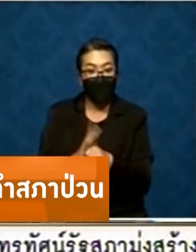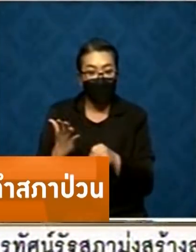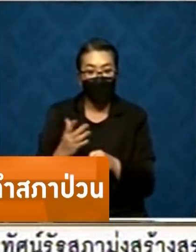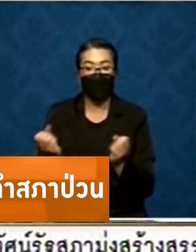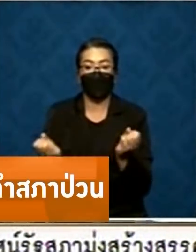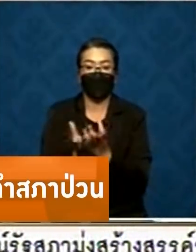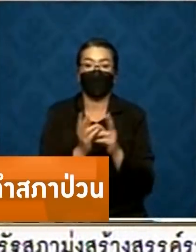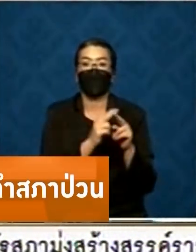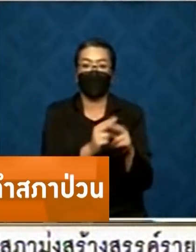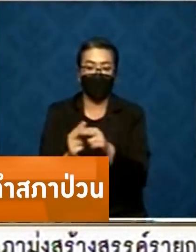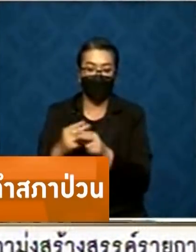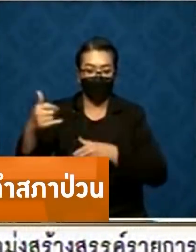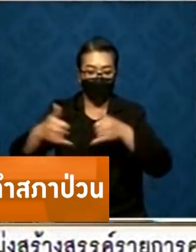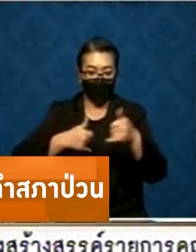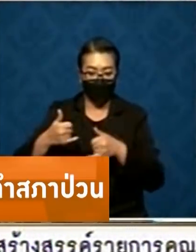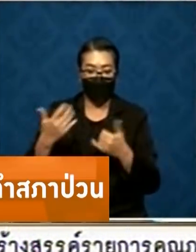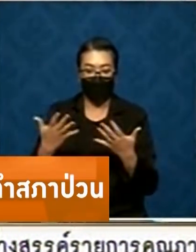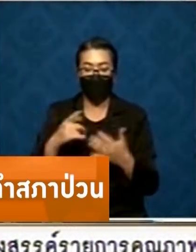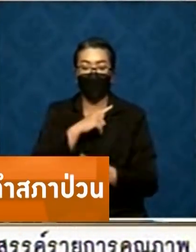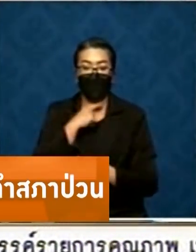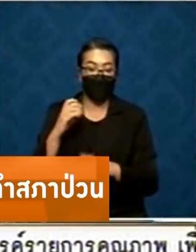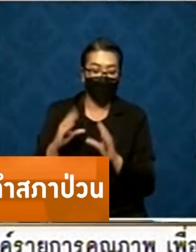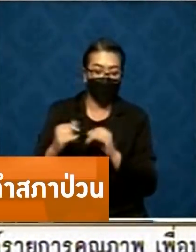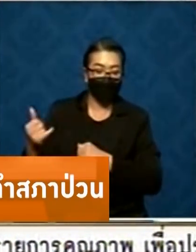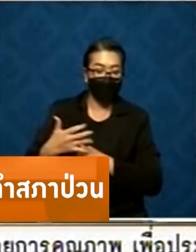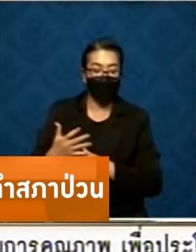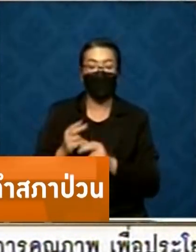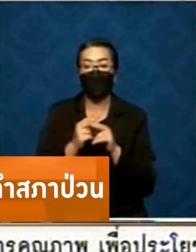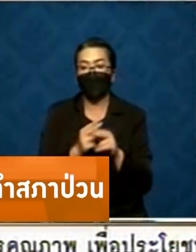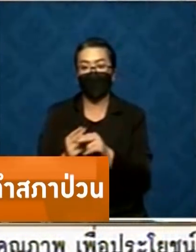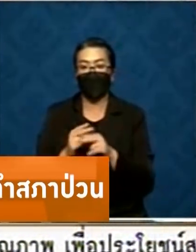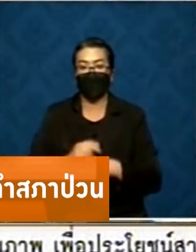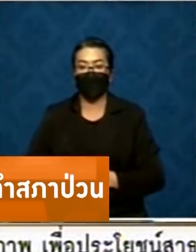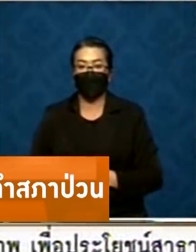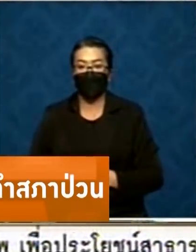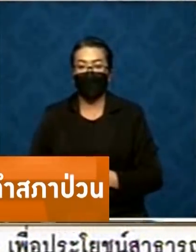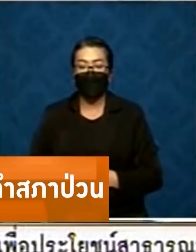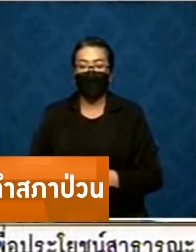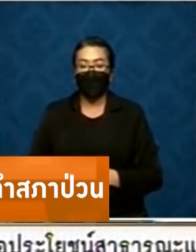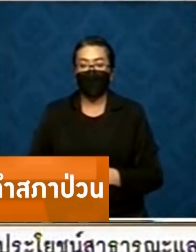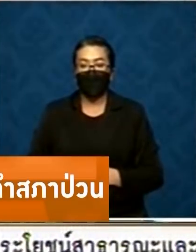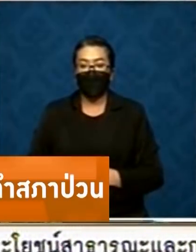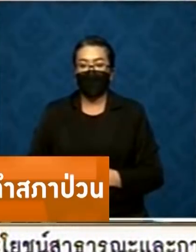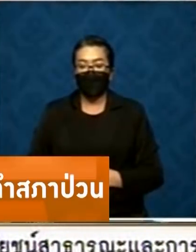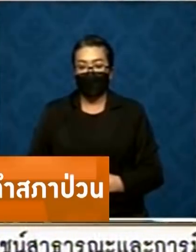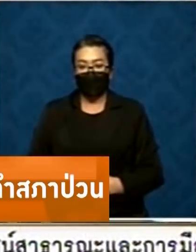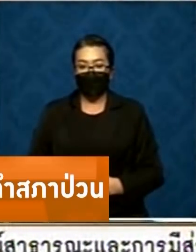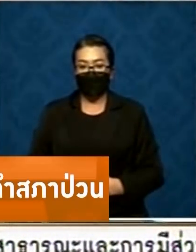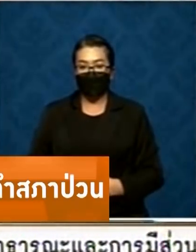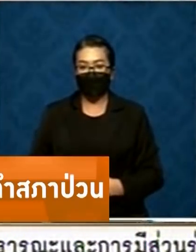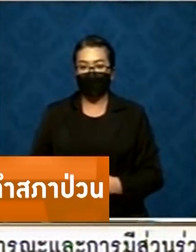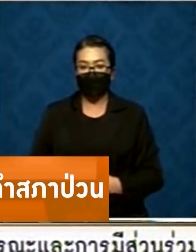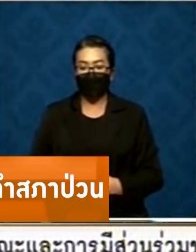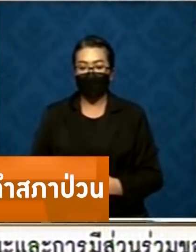มาบอกแบบนี้เหมือนกันว่าเรื่องของการล่มสภานั้นถ้าเป็นแบบนี้ต่อไปสิ่งที่เสียหายมันจะกลายเป็นภาพลักษณ์